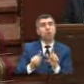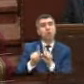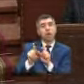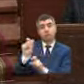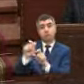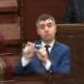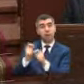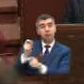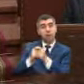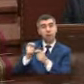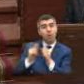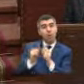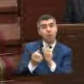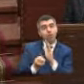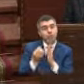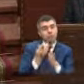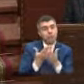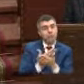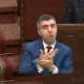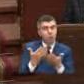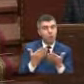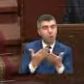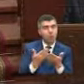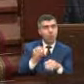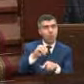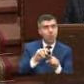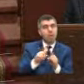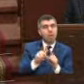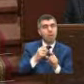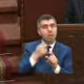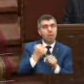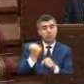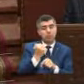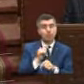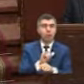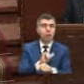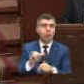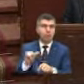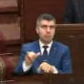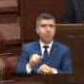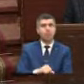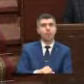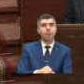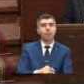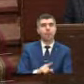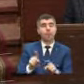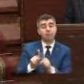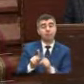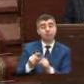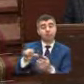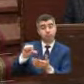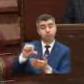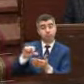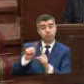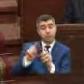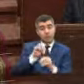جاب محاور جديدة ما كنتظروش مطولا وما غاديش ننتظروا مطولا. كانت هناك يعني محاور اللي هي مهمة